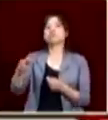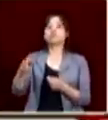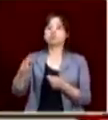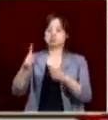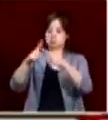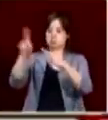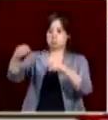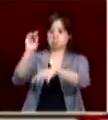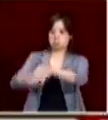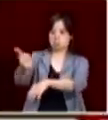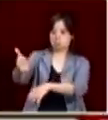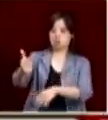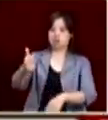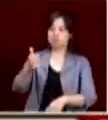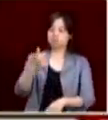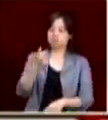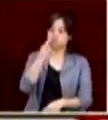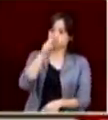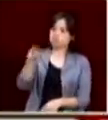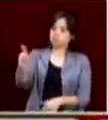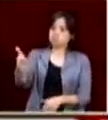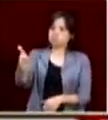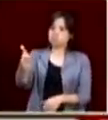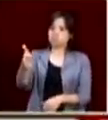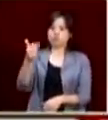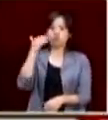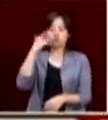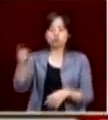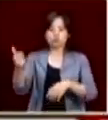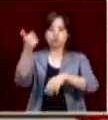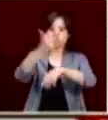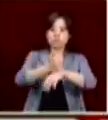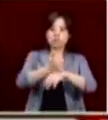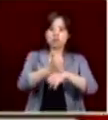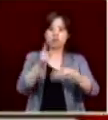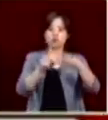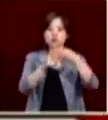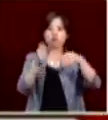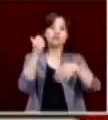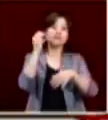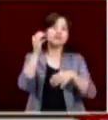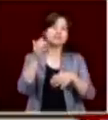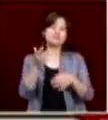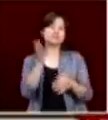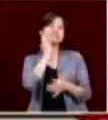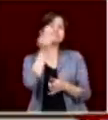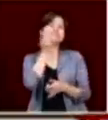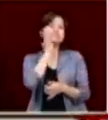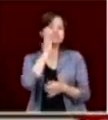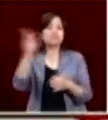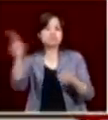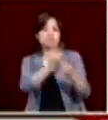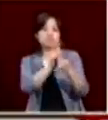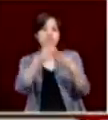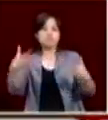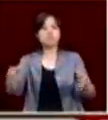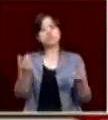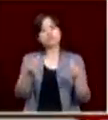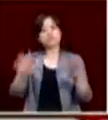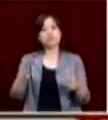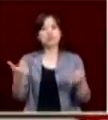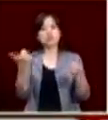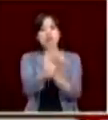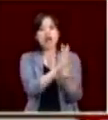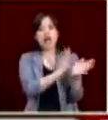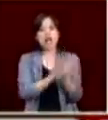人才啊，我感觉讲来选董主席啊，真可惜，安那真可惜。他面临很多问题，像这个叫这下做代理